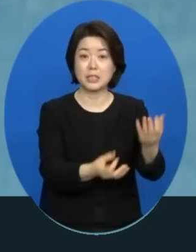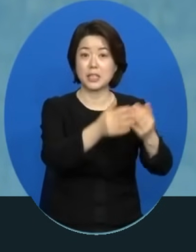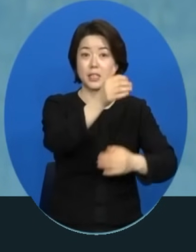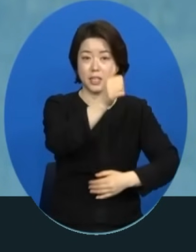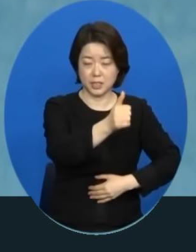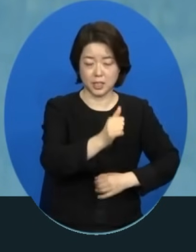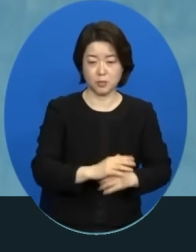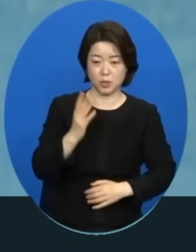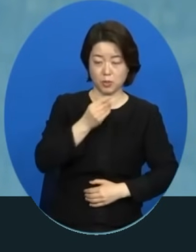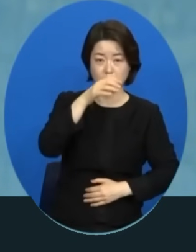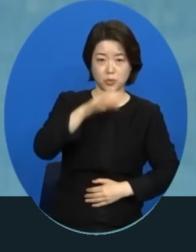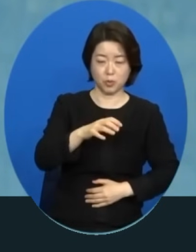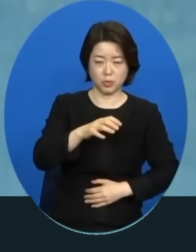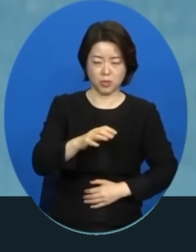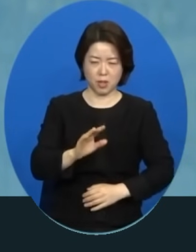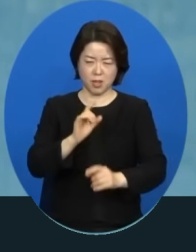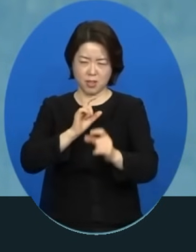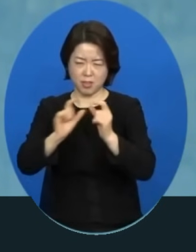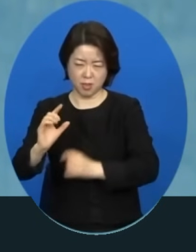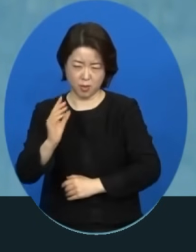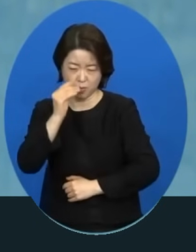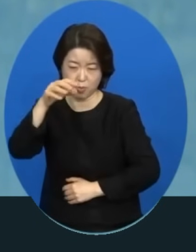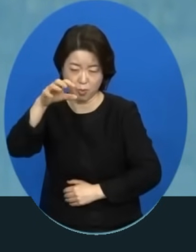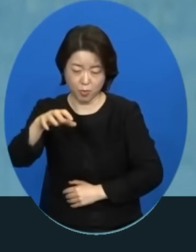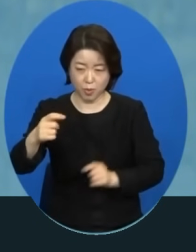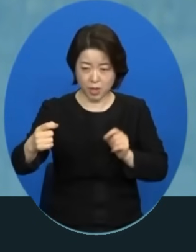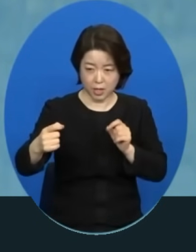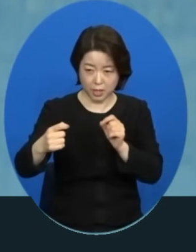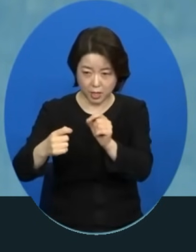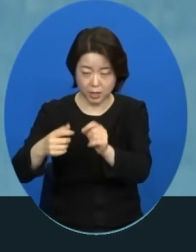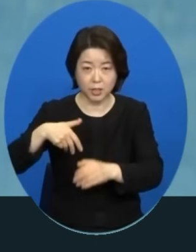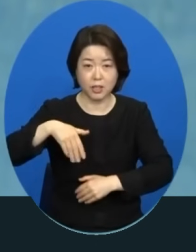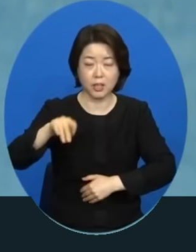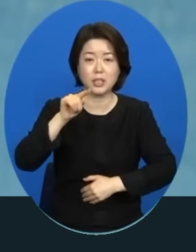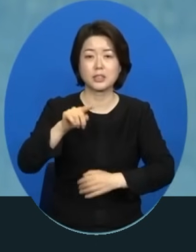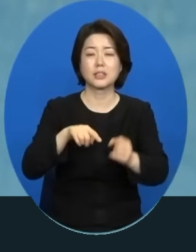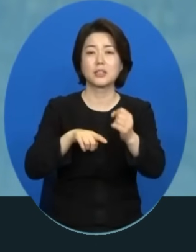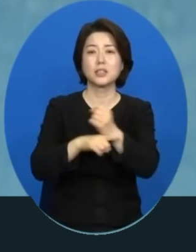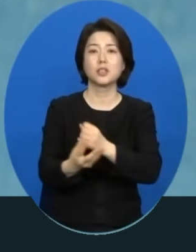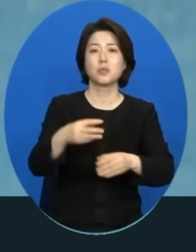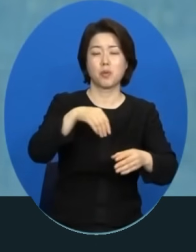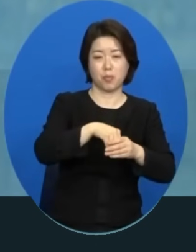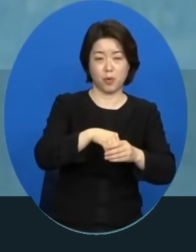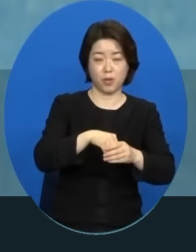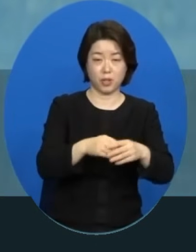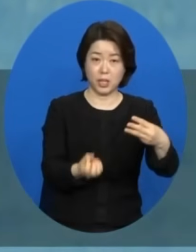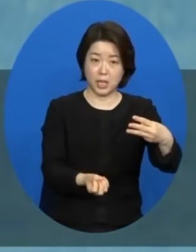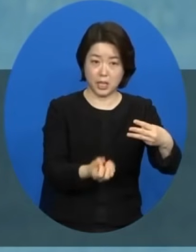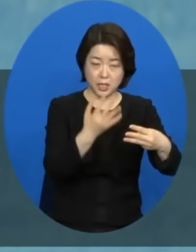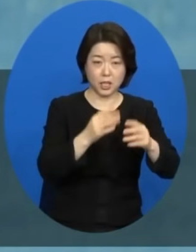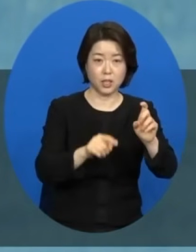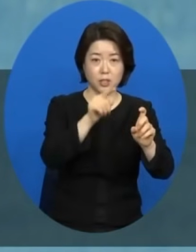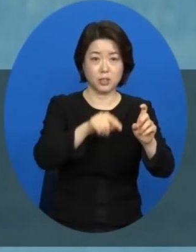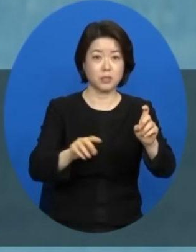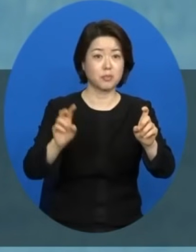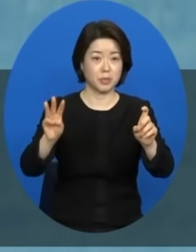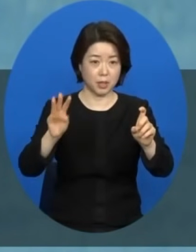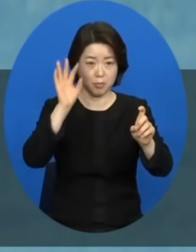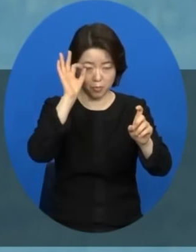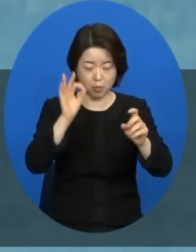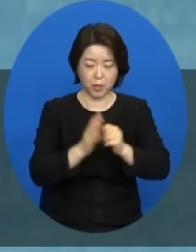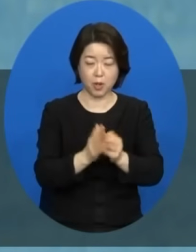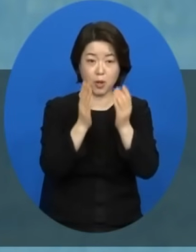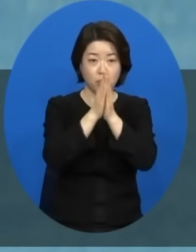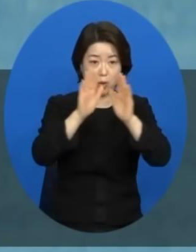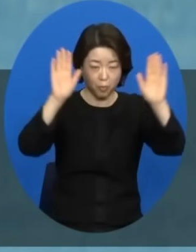지성소로 향하여 하나님께 가까이 다가가는 그 개념을 말한 겁니다. 레위기 10장 3절에 보면 모세가 아론